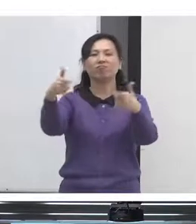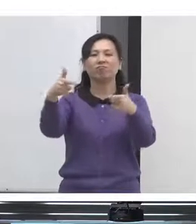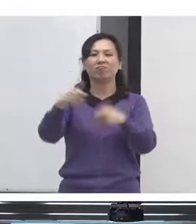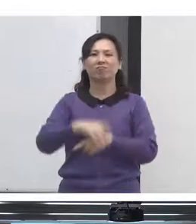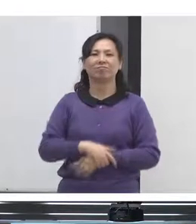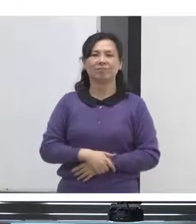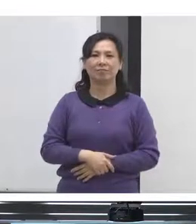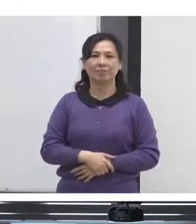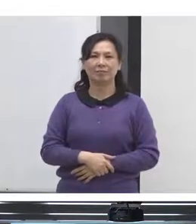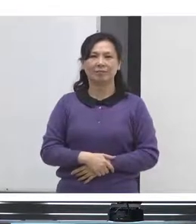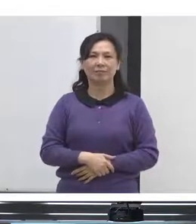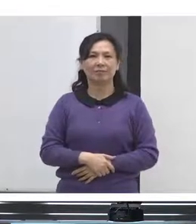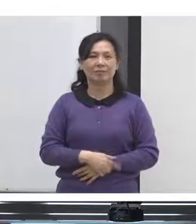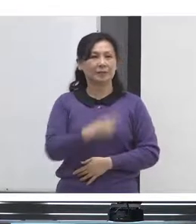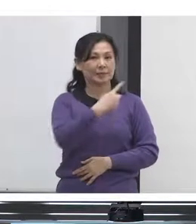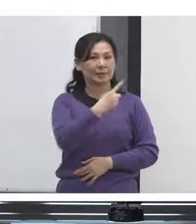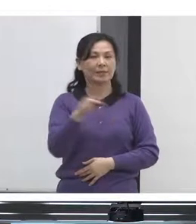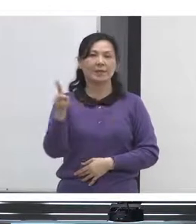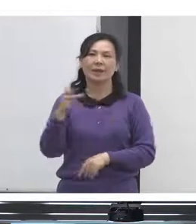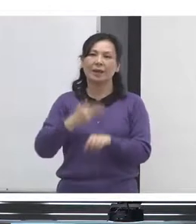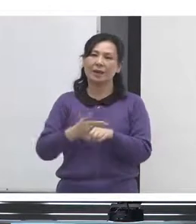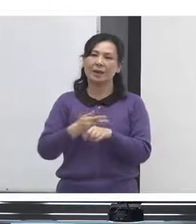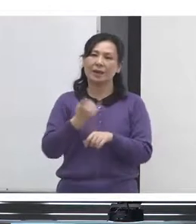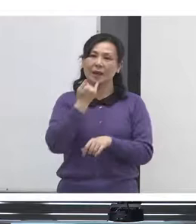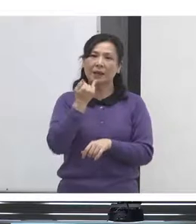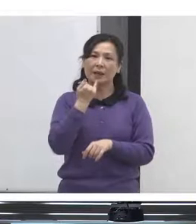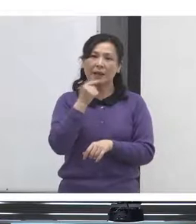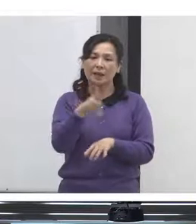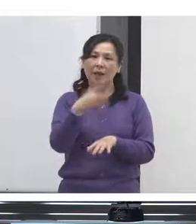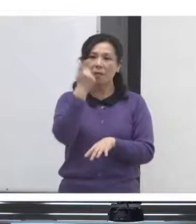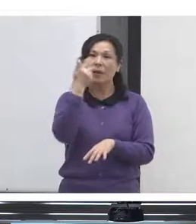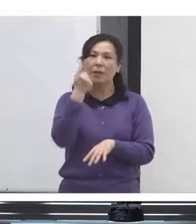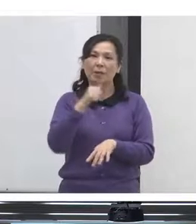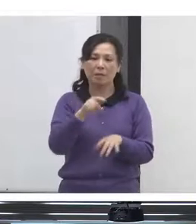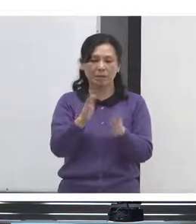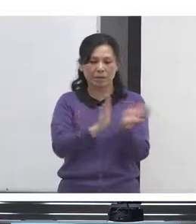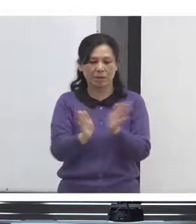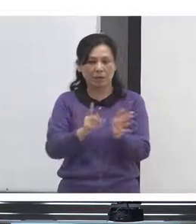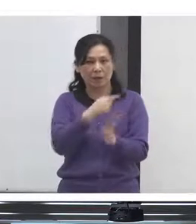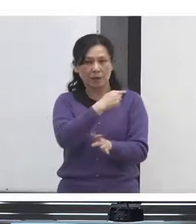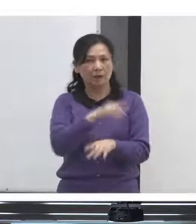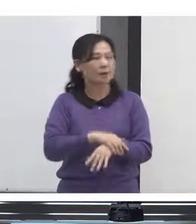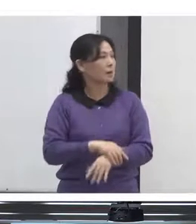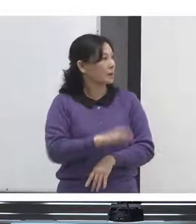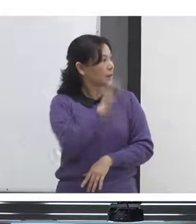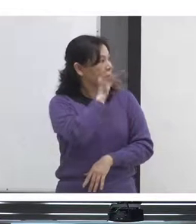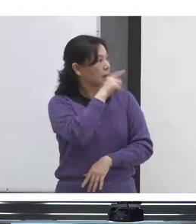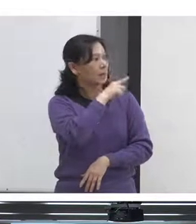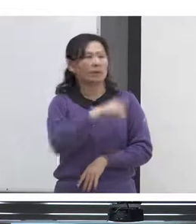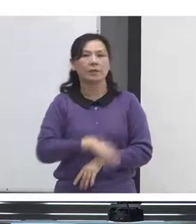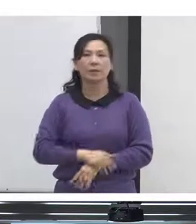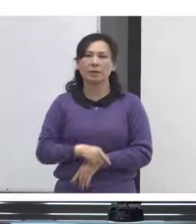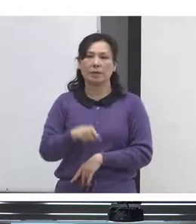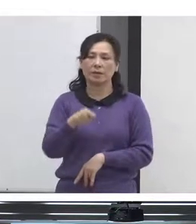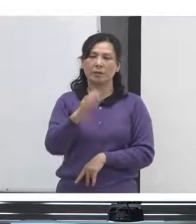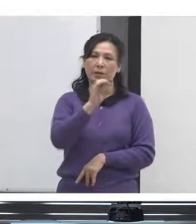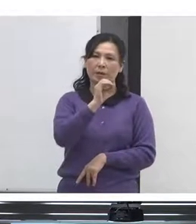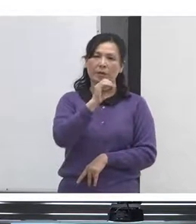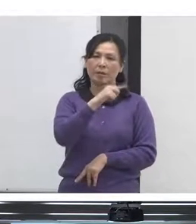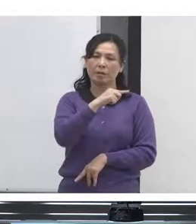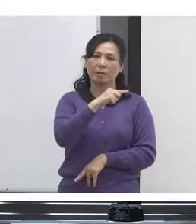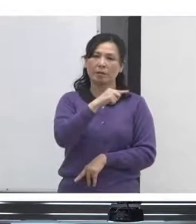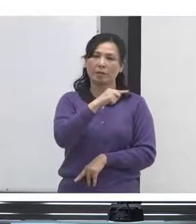就是我所谓的可及性分析哦。那大家可以看一下下面有一个网络的一个资源，它是用 Python OSMMX 的